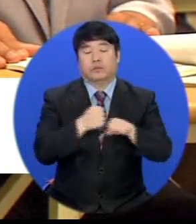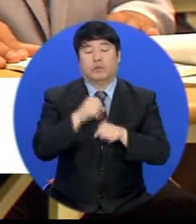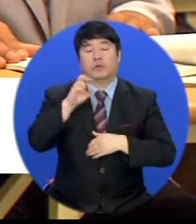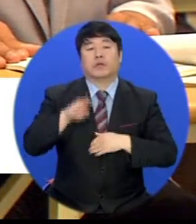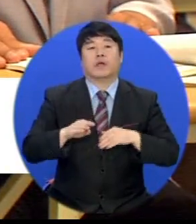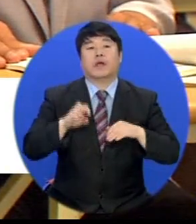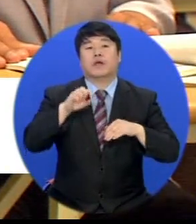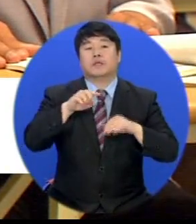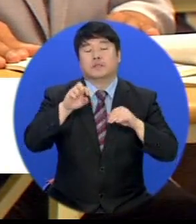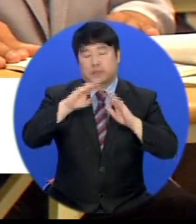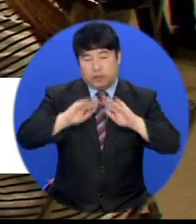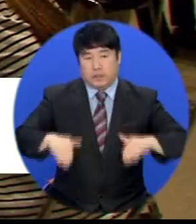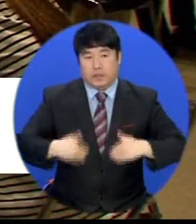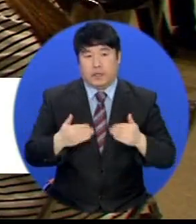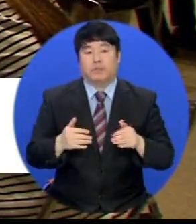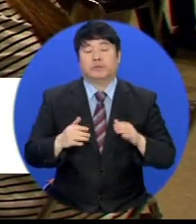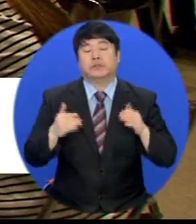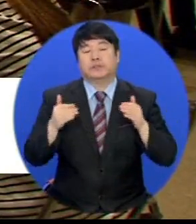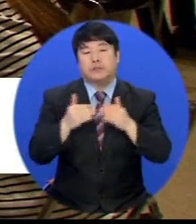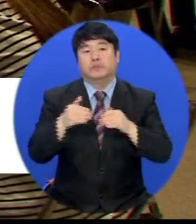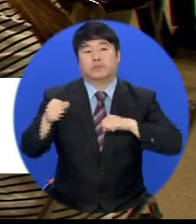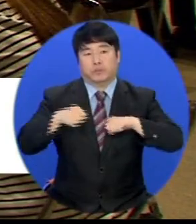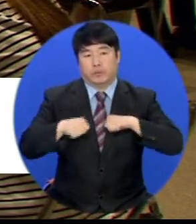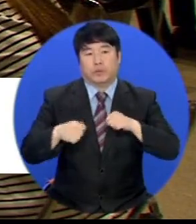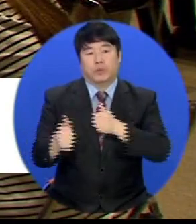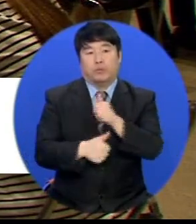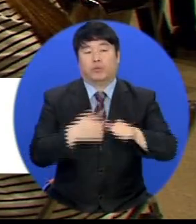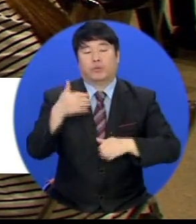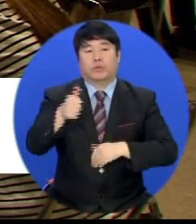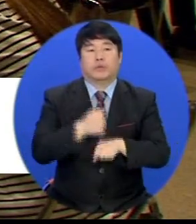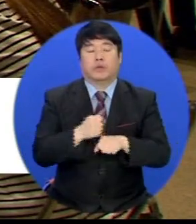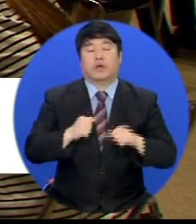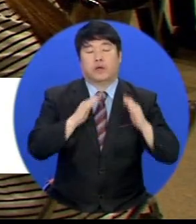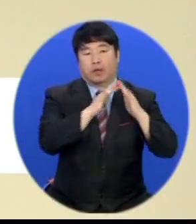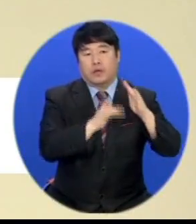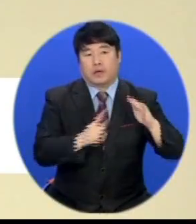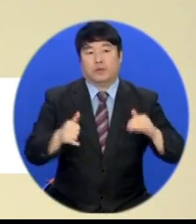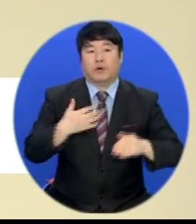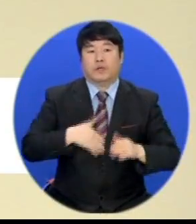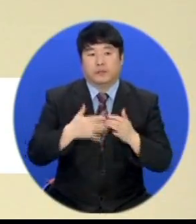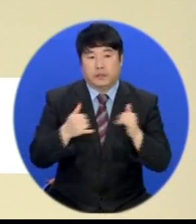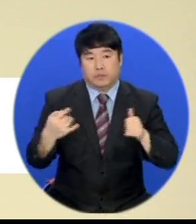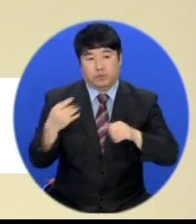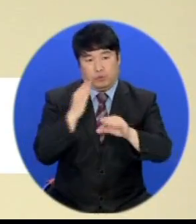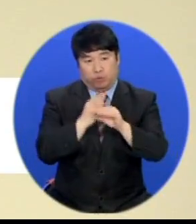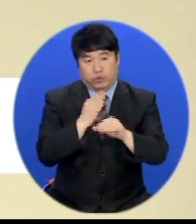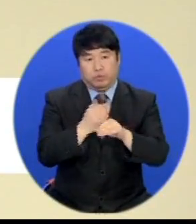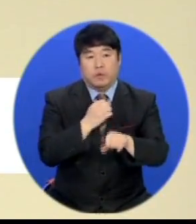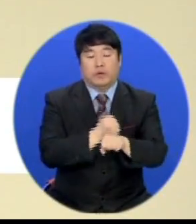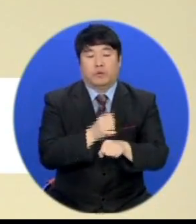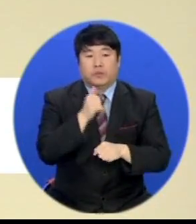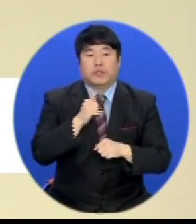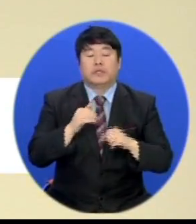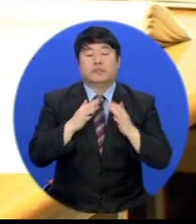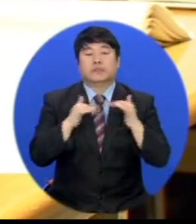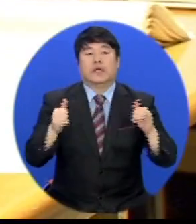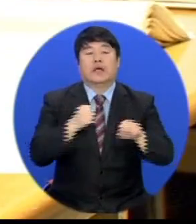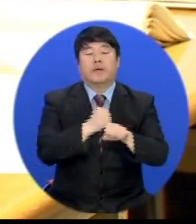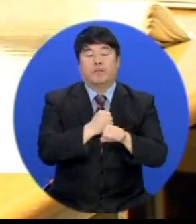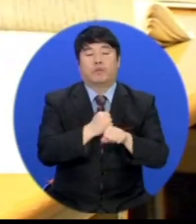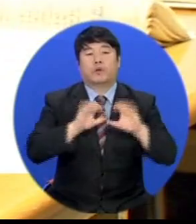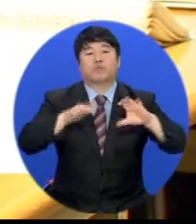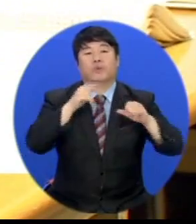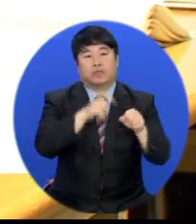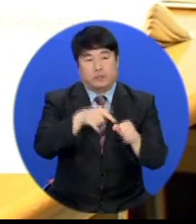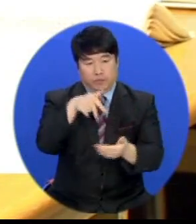광주전남추모연대 집행위원장은 현재 가족과 지인 위주로 진행되고 있는 열사들의 추모 사업이 국가적인 차원에서